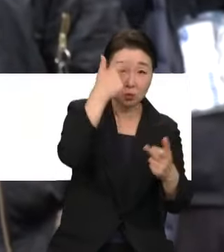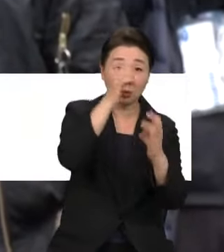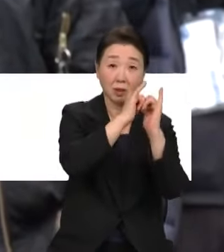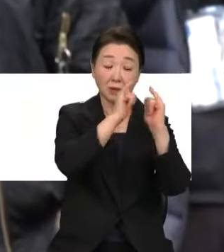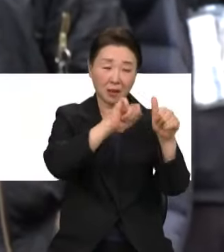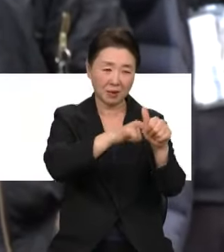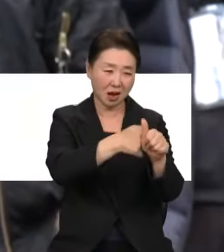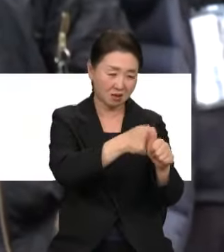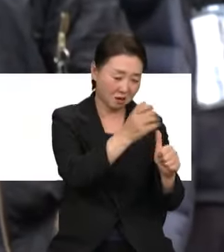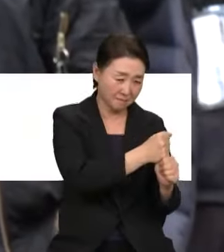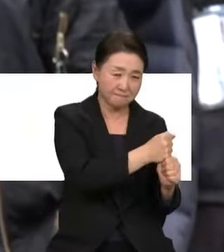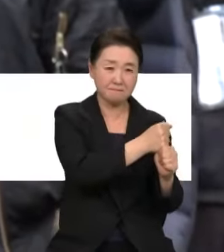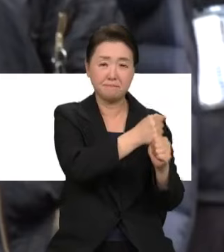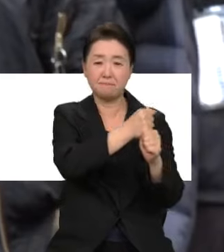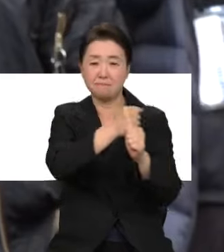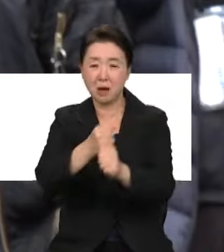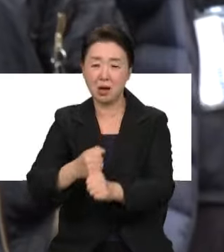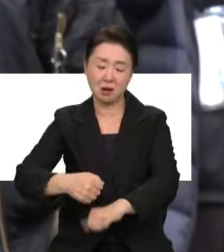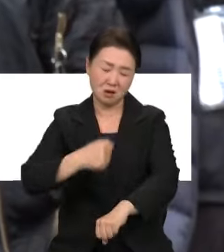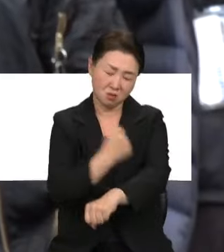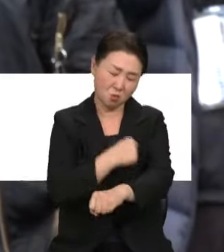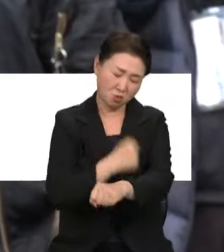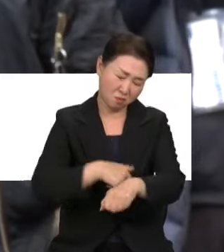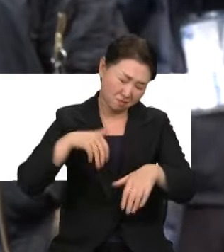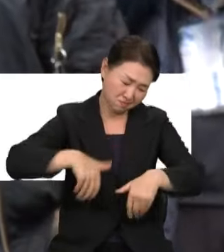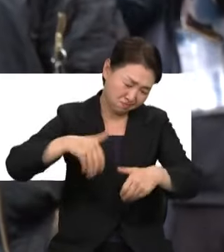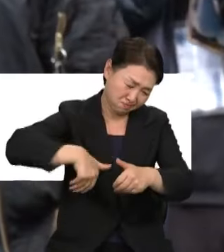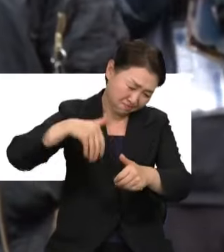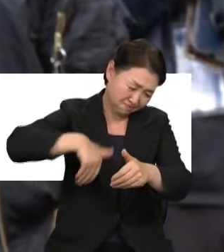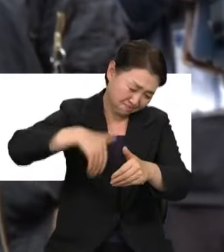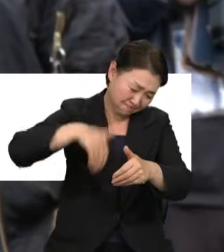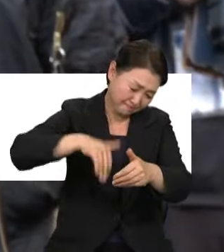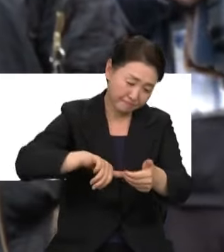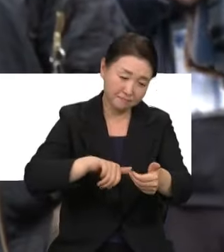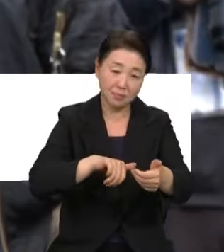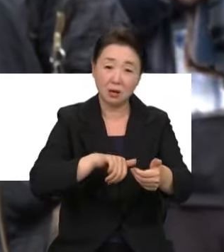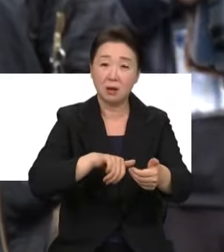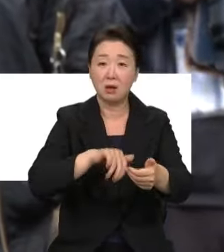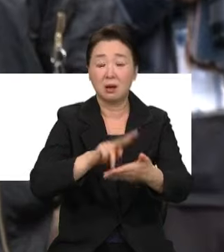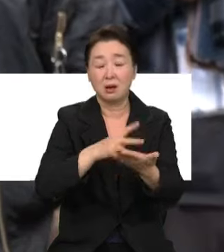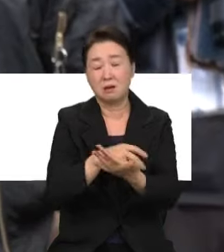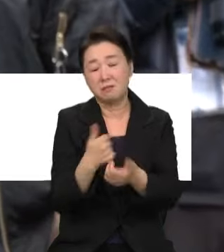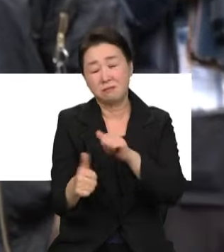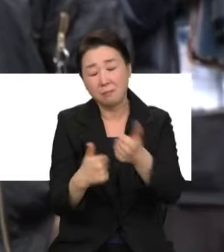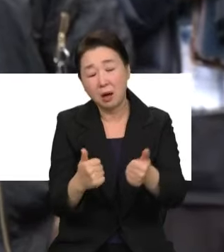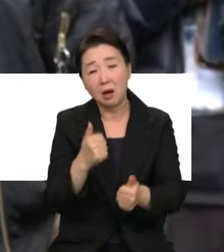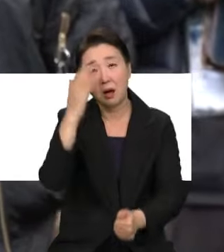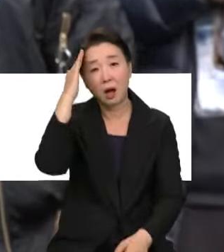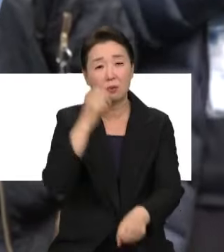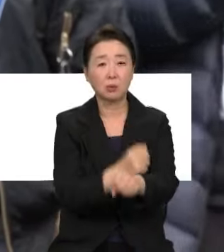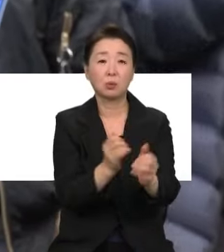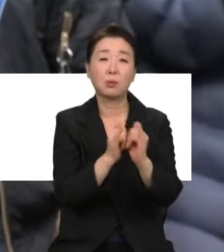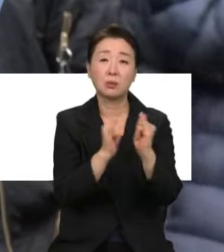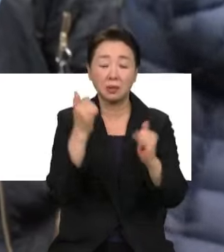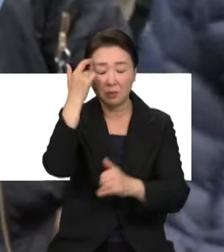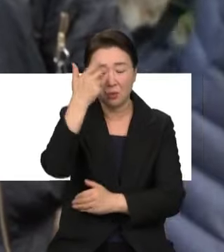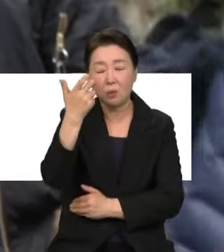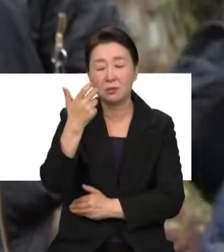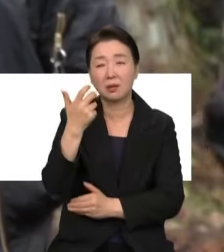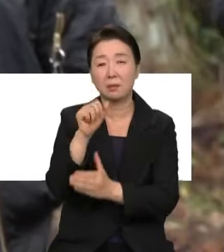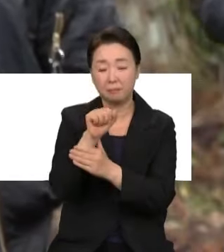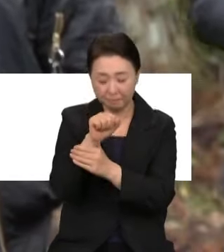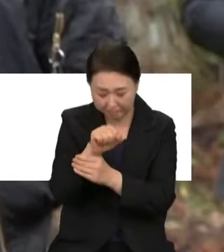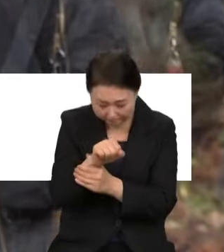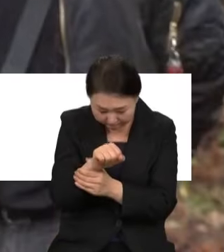동원되어 가혹한 노동에 지쳐 스러져간 한국인 노동 들의 영령에 머리숙여 깊은